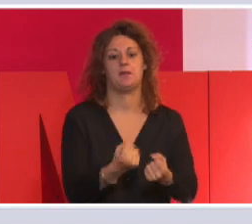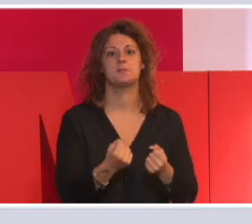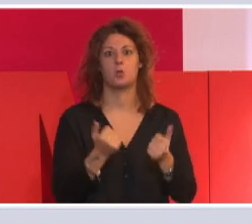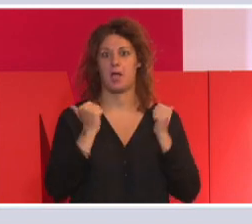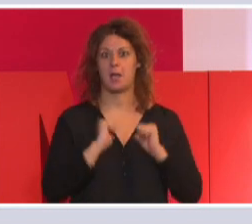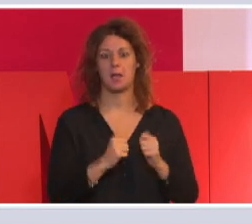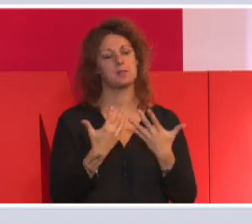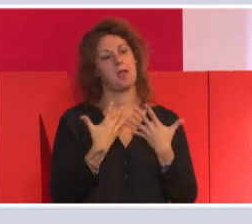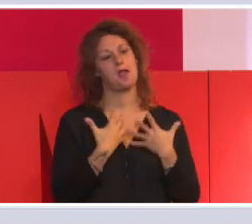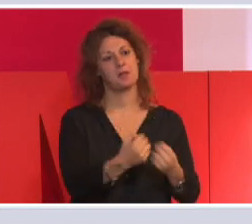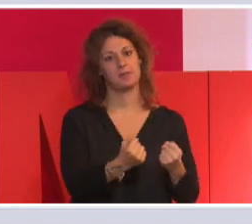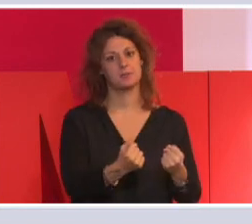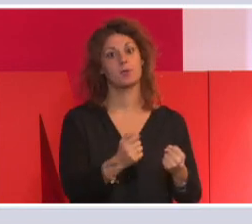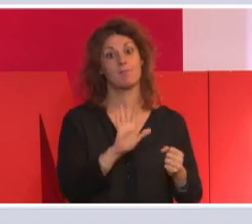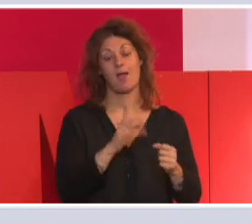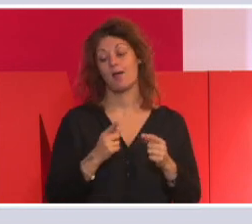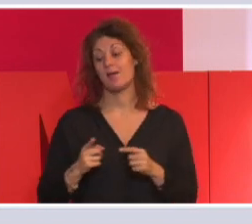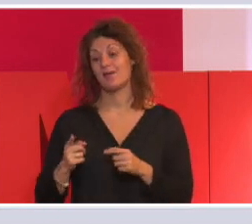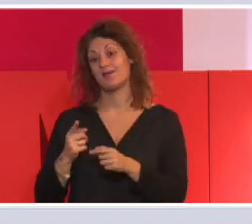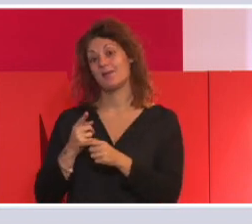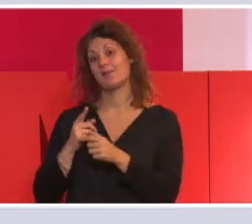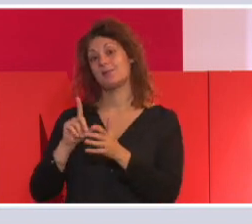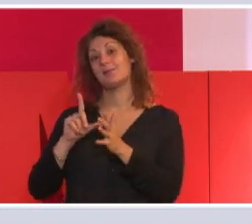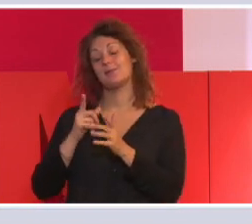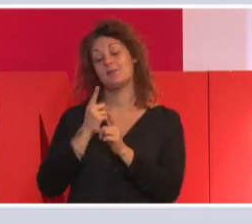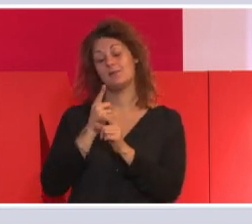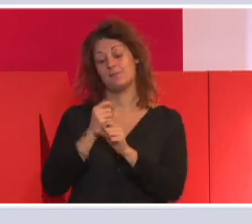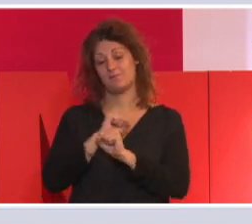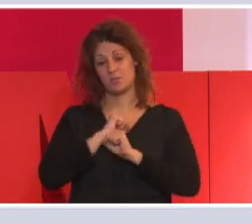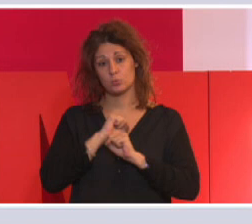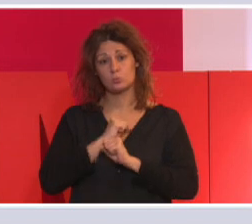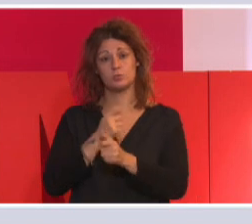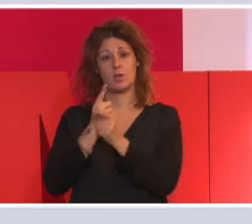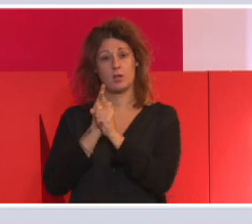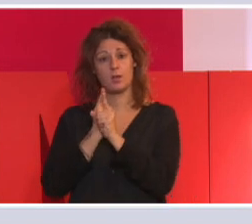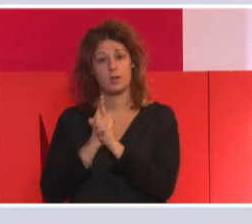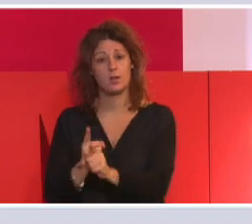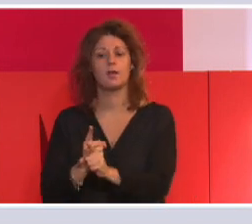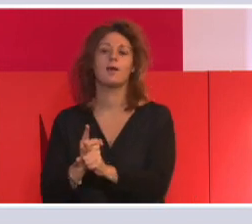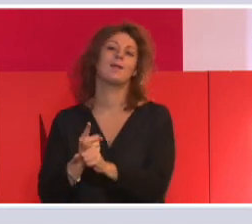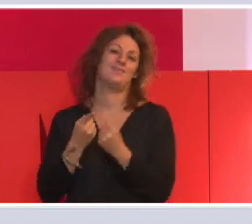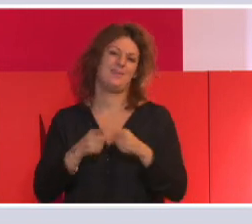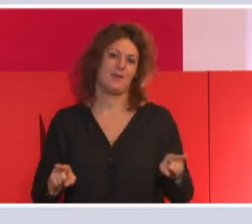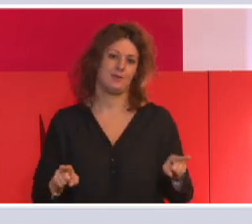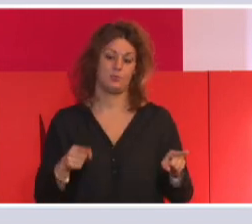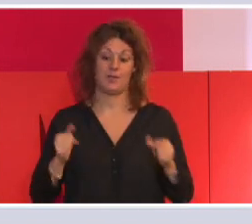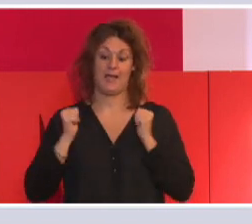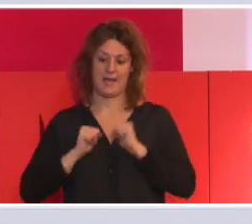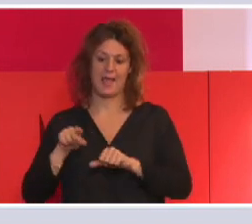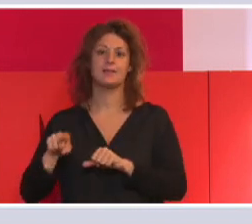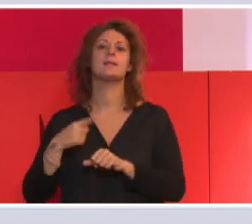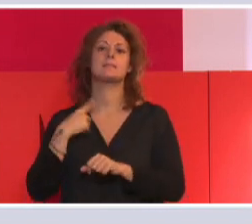fedele nel tempo questo è diverso l'abbiamo visto in diversi in diversi tool prima del mio